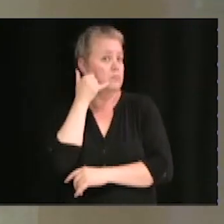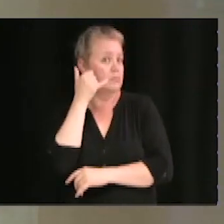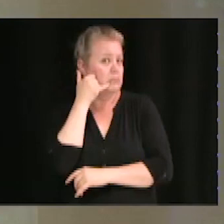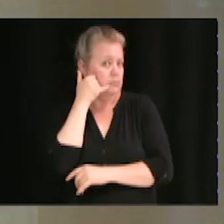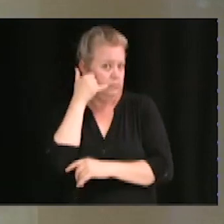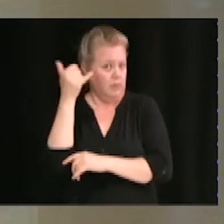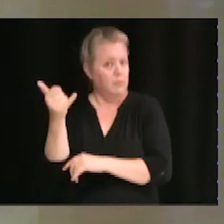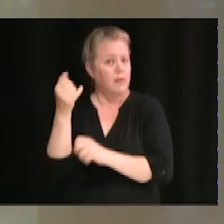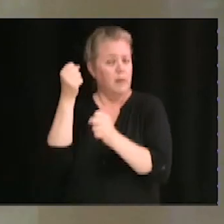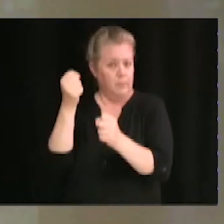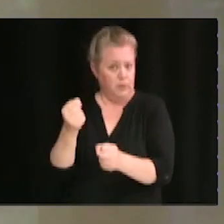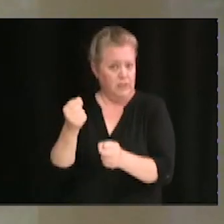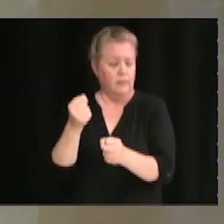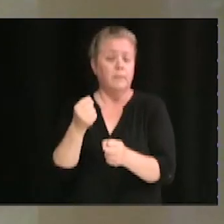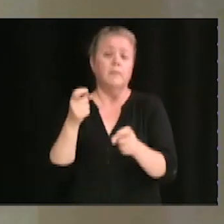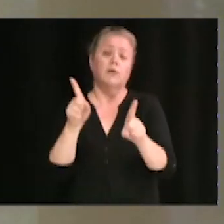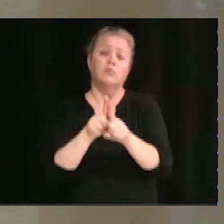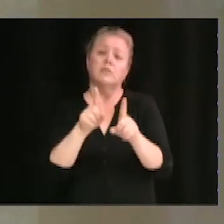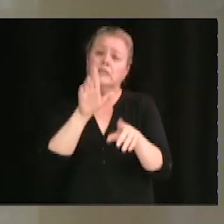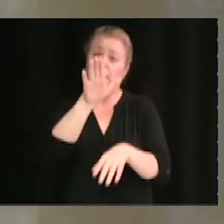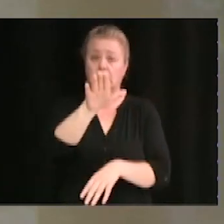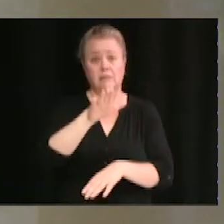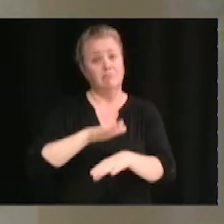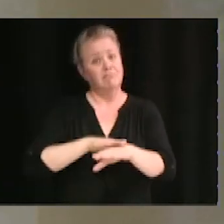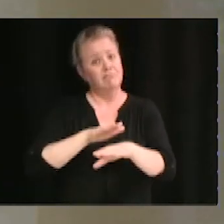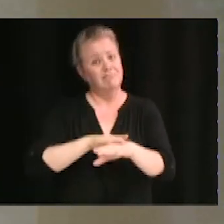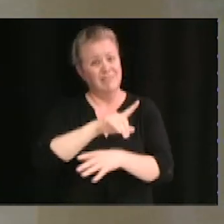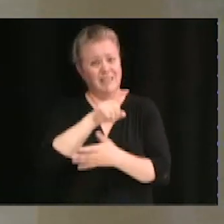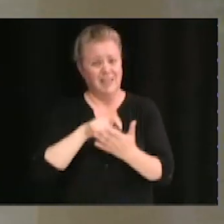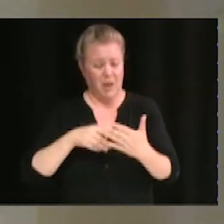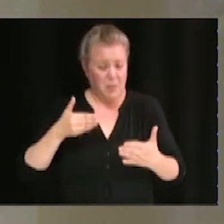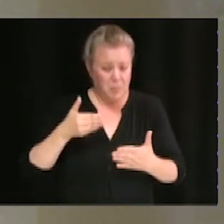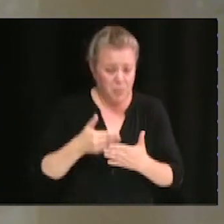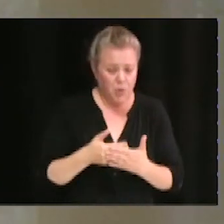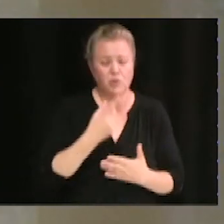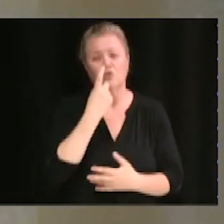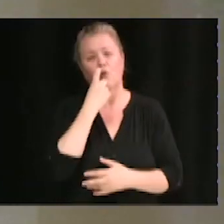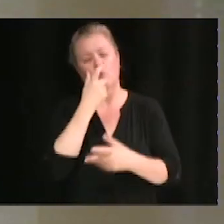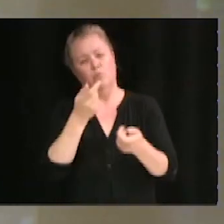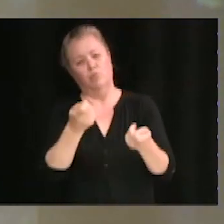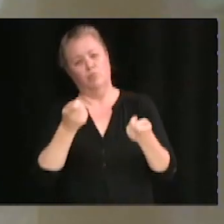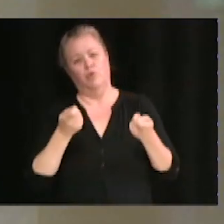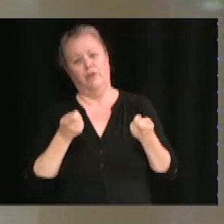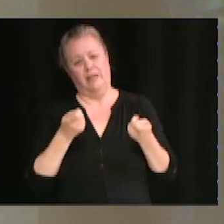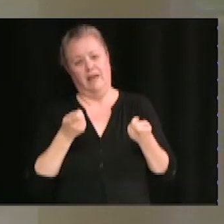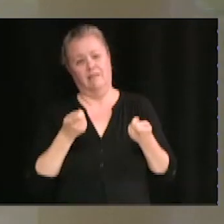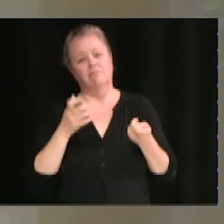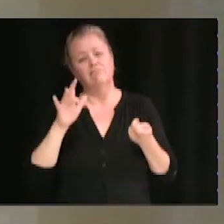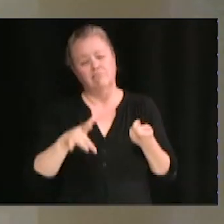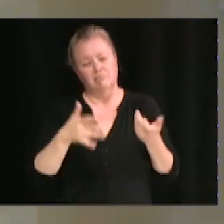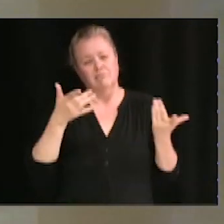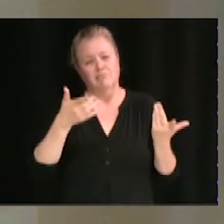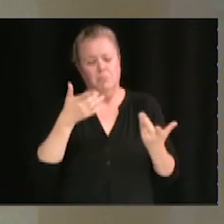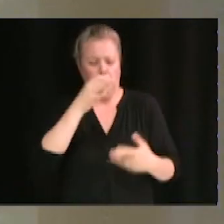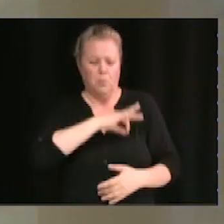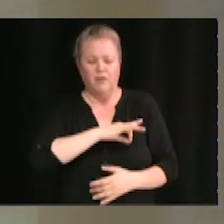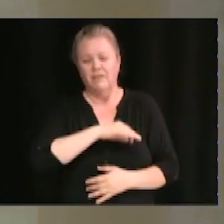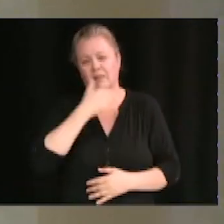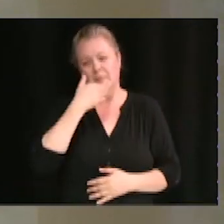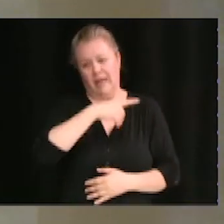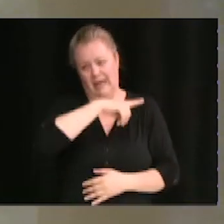Naturellement, on vous invite aussi à la prudence autour des points d'eau pour bien profiter de la saison estivale en toute sécurité,